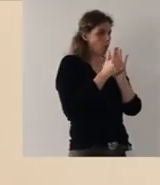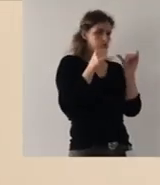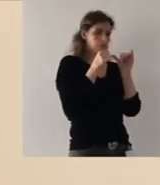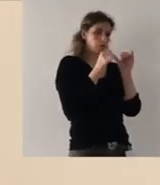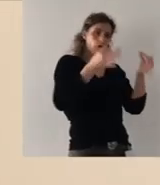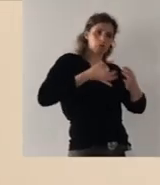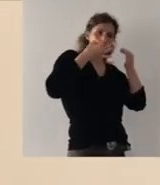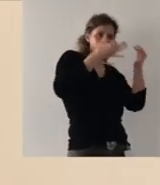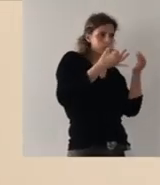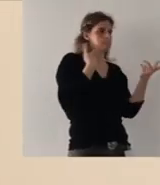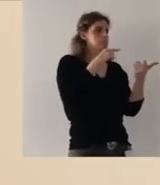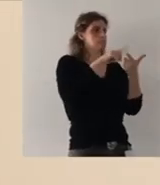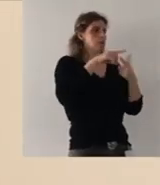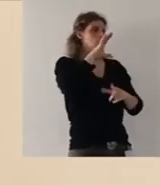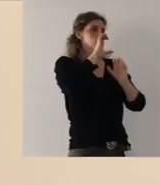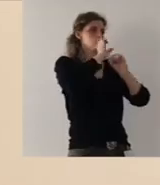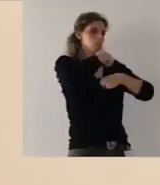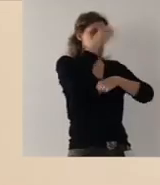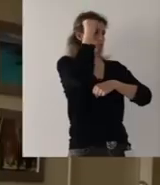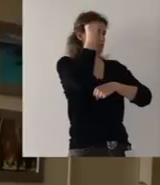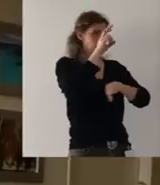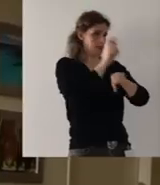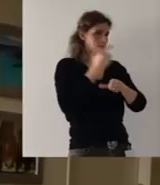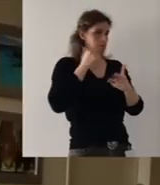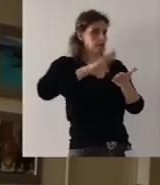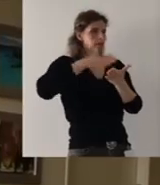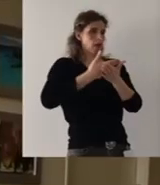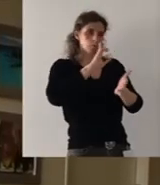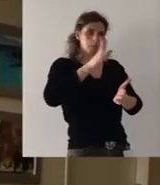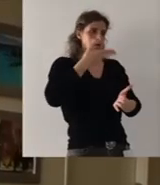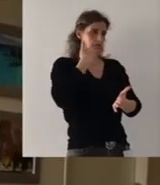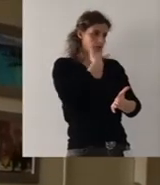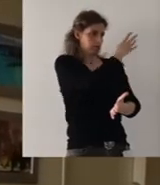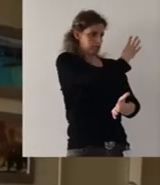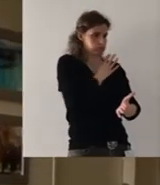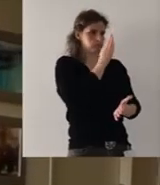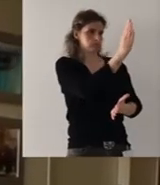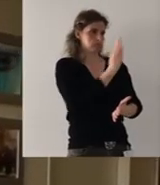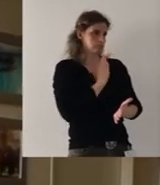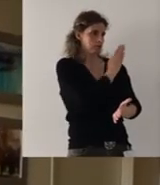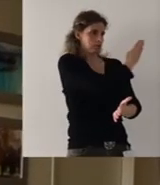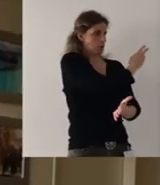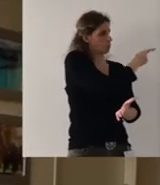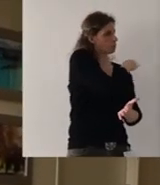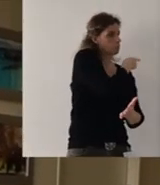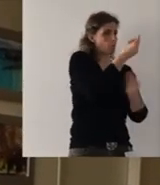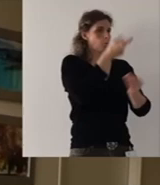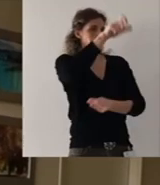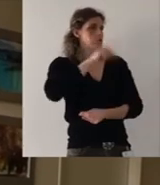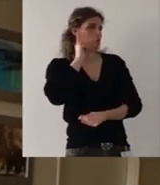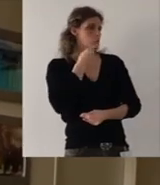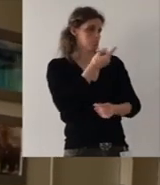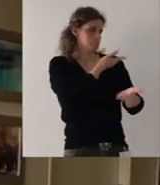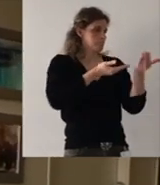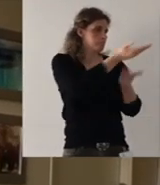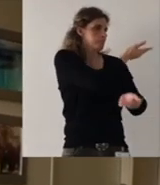vraiment de rester neutre, de conserver le secret professionnel et de traduire exactement ce qui est dit dans les deux sens, pour les médecins et pour la